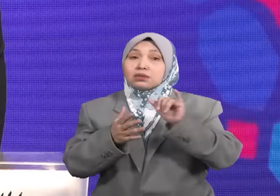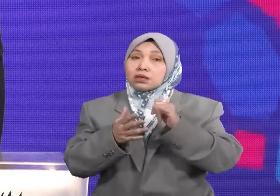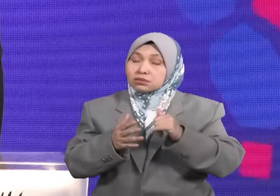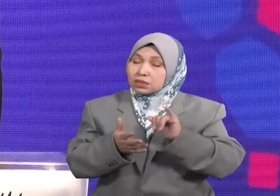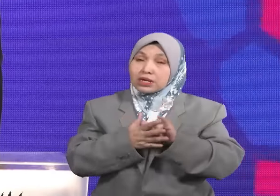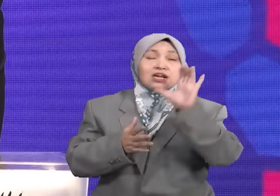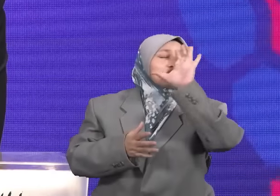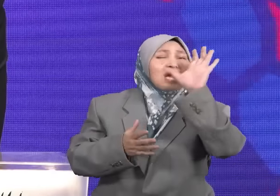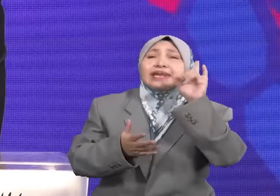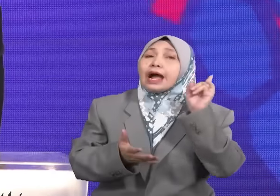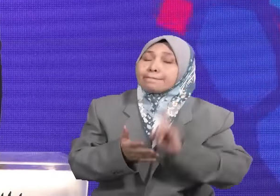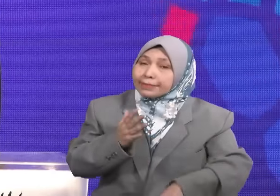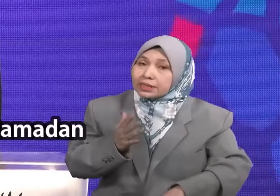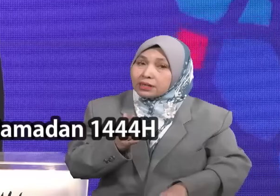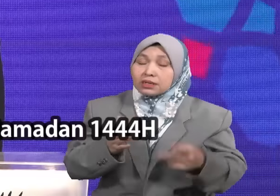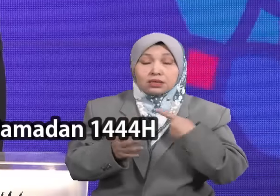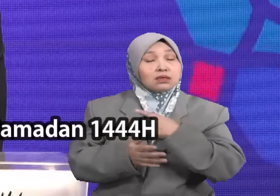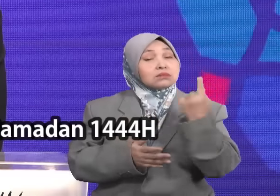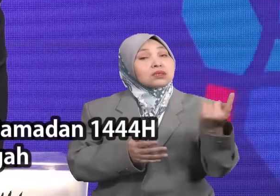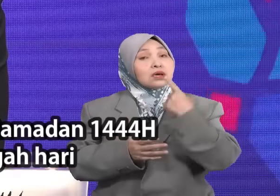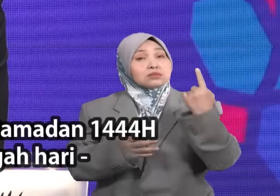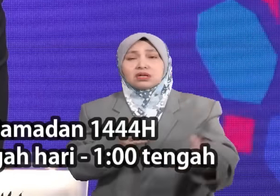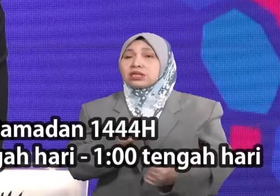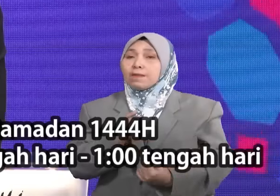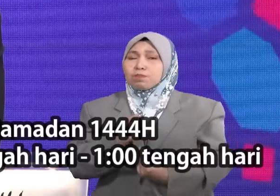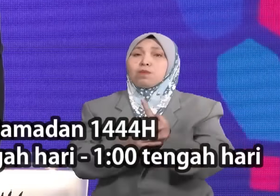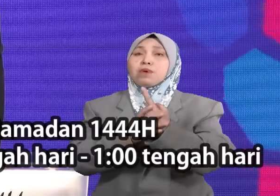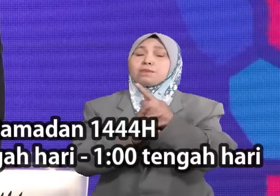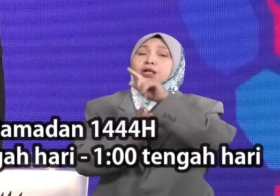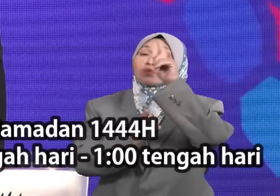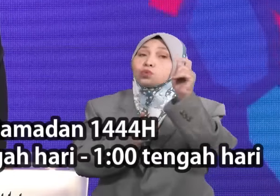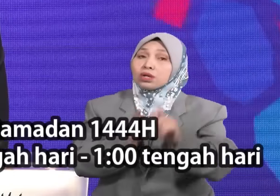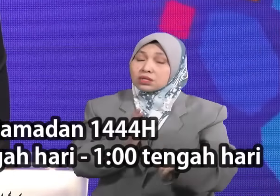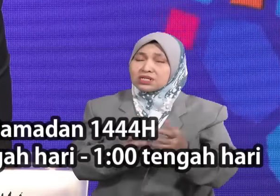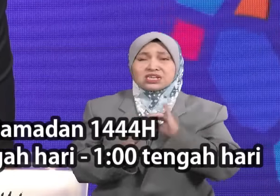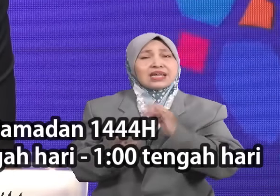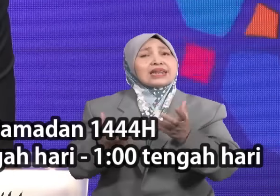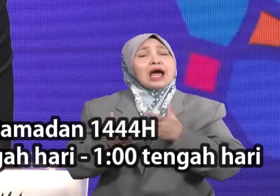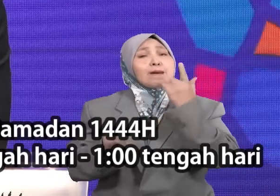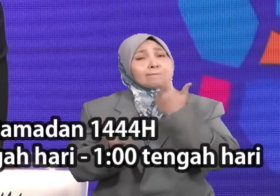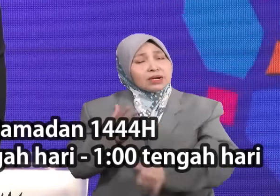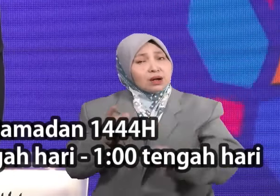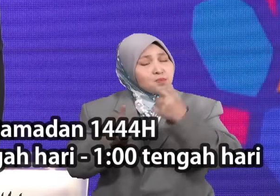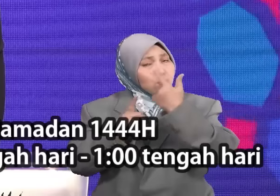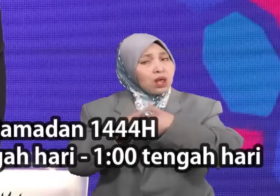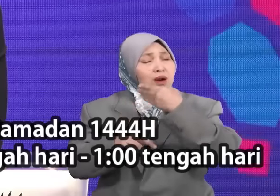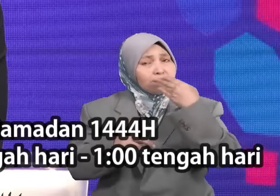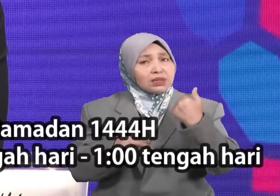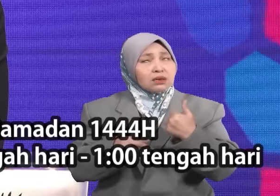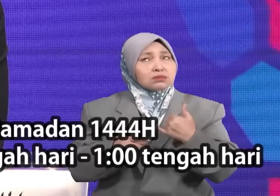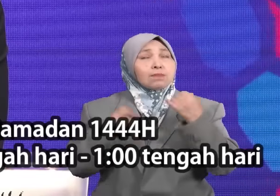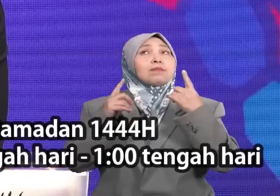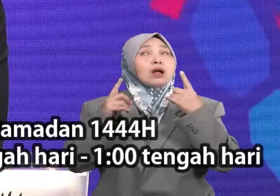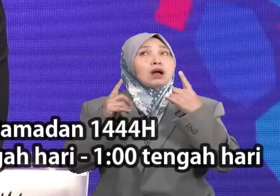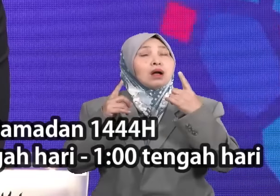nak cari apa? Kita kena sentiasa wujudkan soalan. Bila Ustaz Fazrul sebut tadi, saya nak apa bulan Ramadan ni? Terus kita rasa tersentak kan?